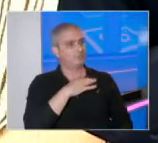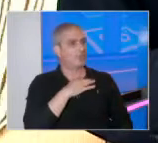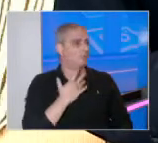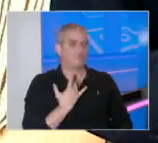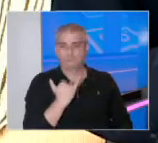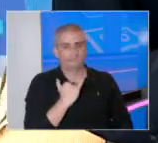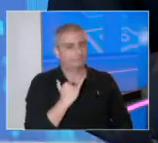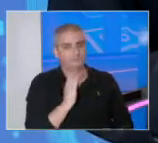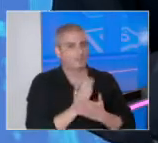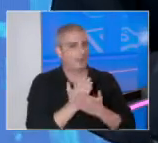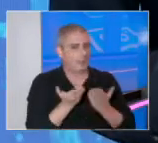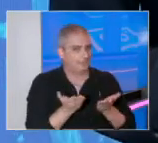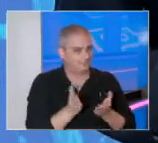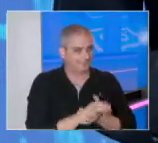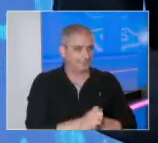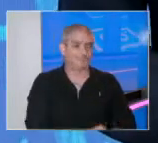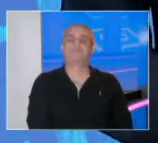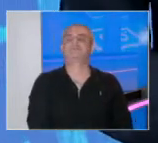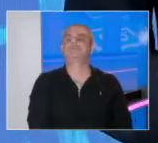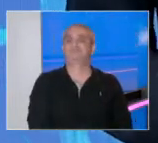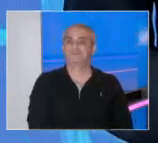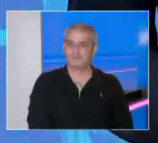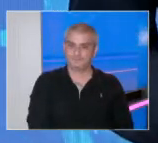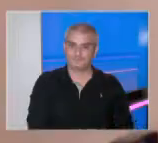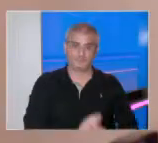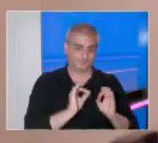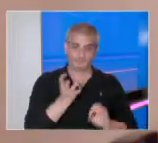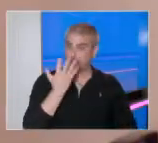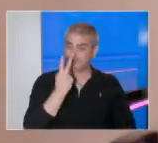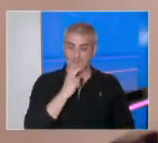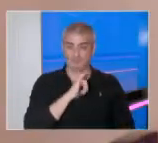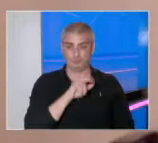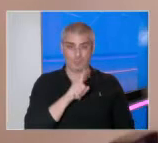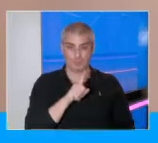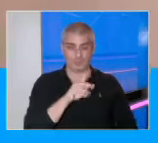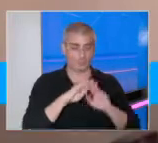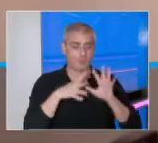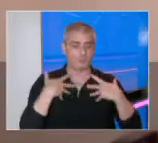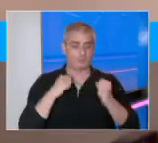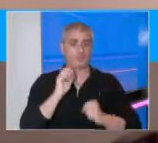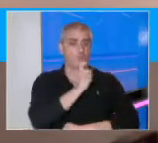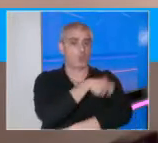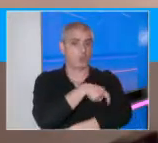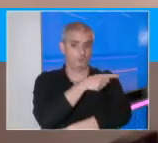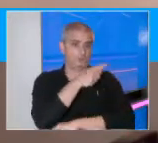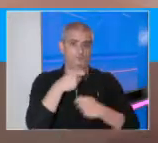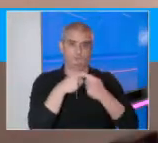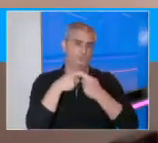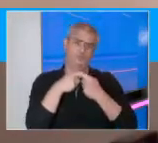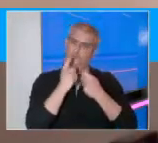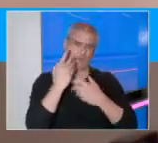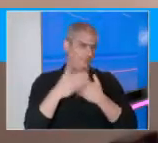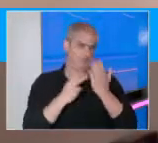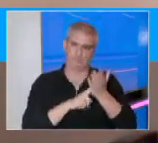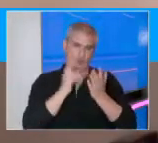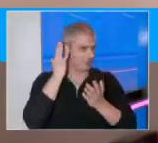עכשיו, מה זו ההחלטה הזו. כן, אז באמת לפני 20 שנה מועצת הביטחון של האום, שזה גוף שלא מקדם